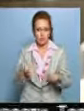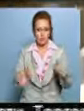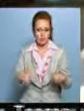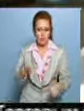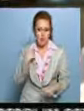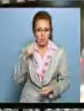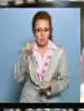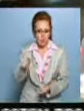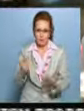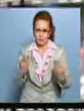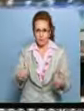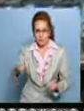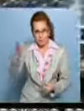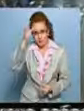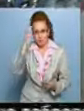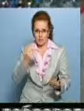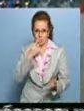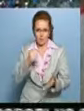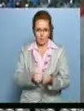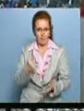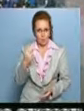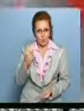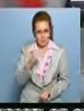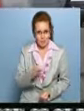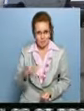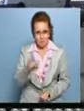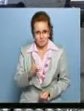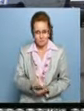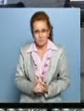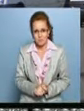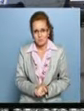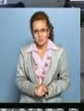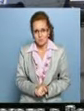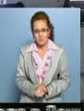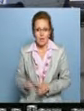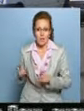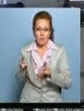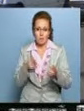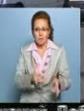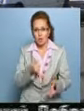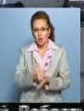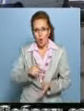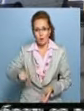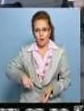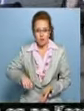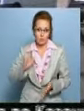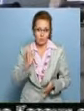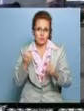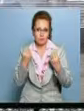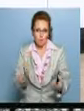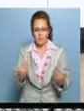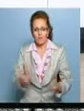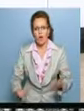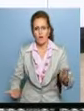День знаний который в этом году выпал на 2 сентября добраться до Казани станет проще сегодня возобновляется регулярный